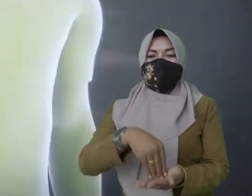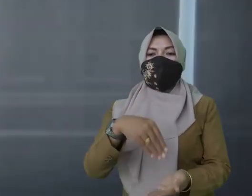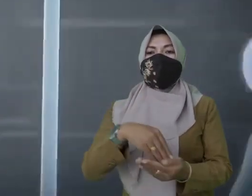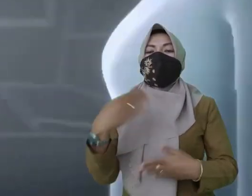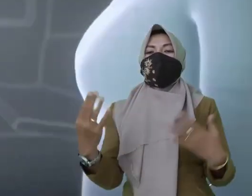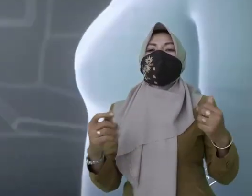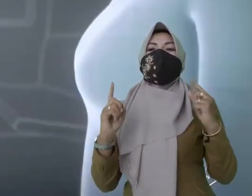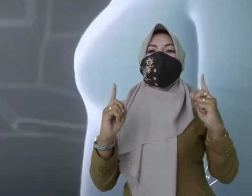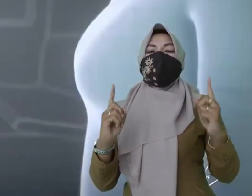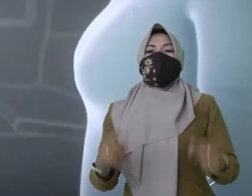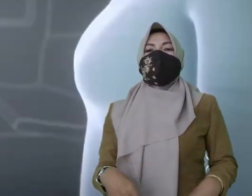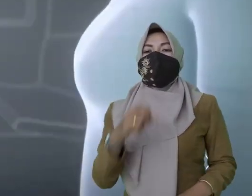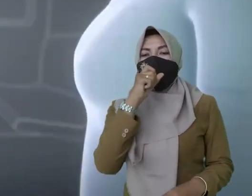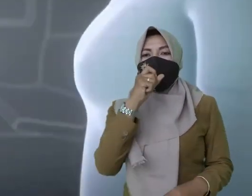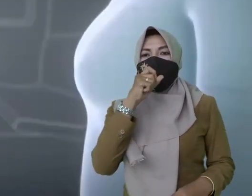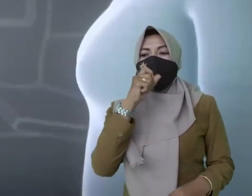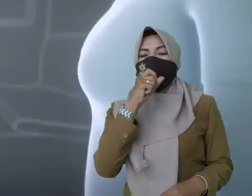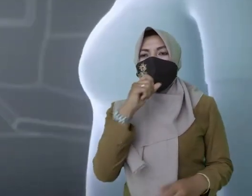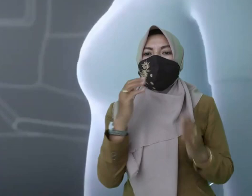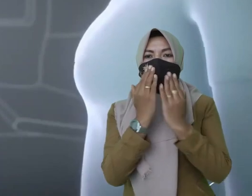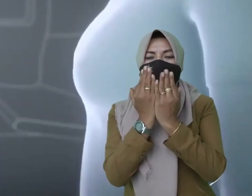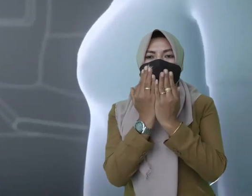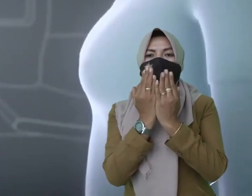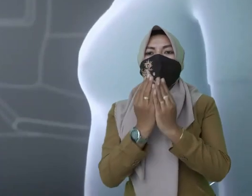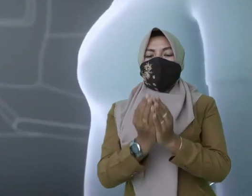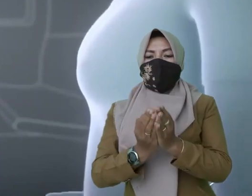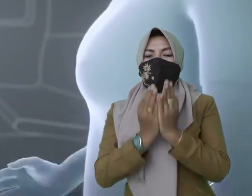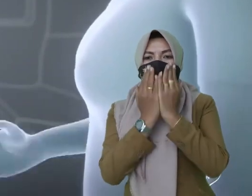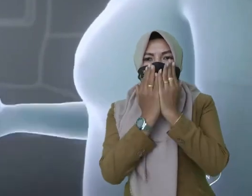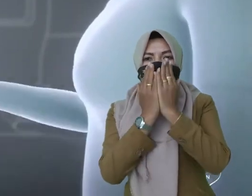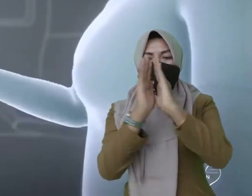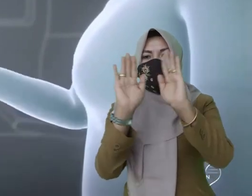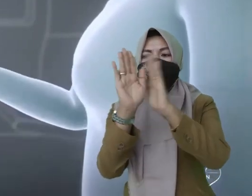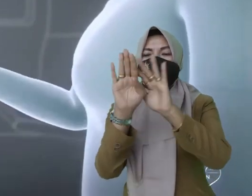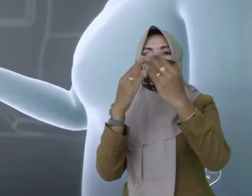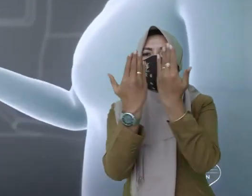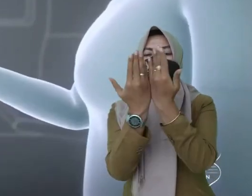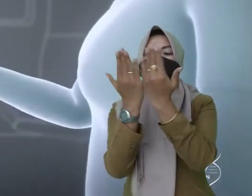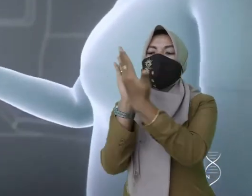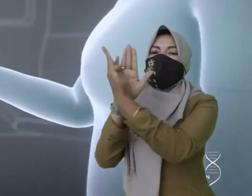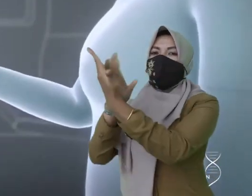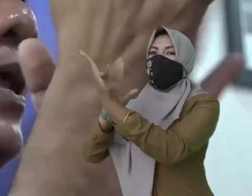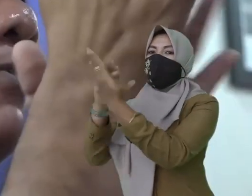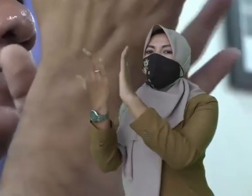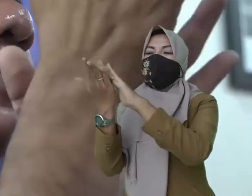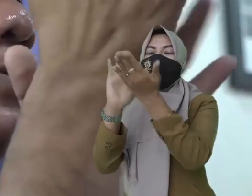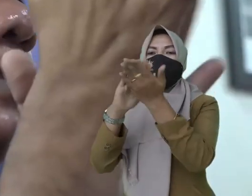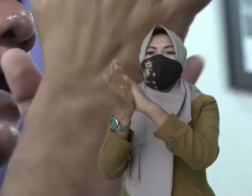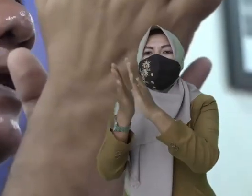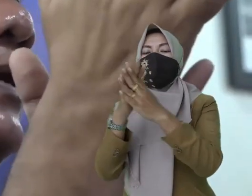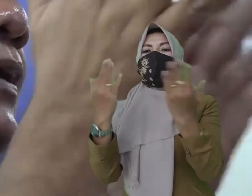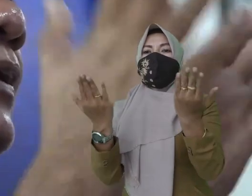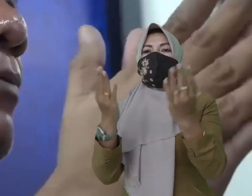100 orang 10.000, wah begitulah cepatnya. Nah, kemudian batuk, kalau dia batuk dan tutup, kena di tangan. Menyentuh, lengketlah virus itu